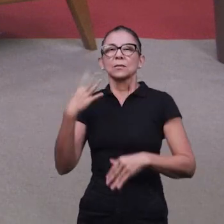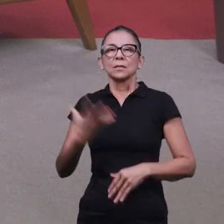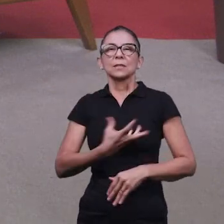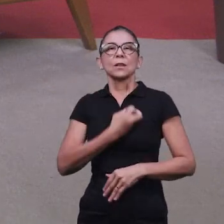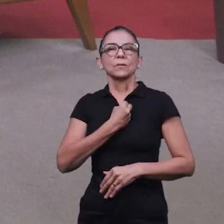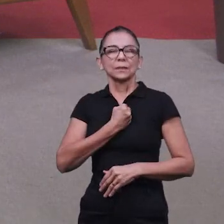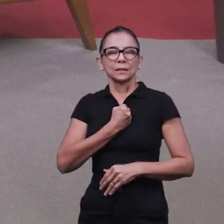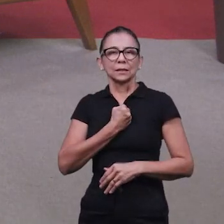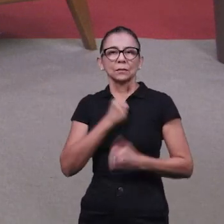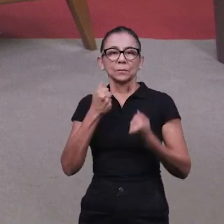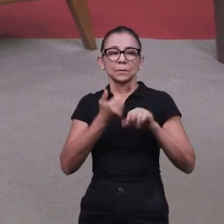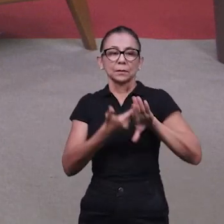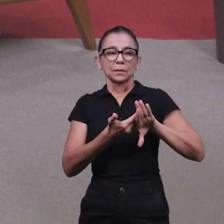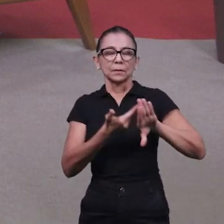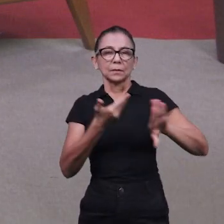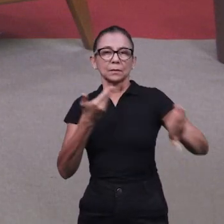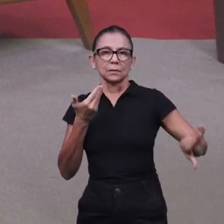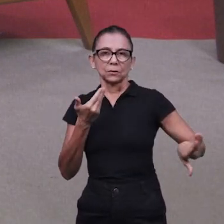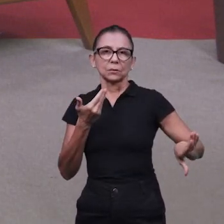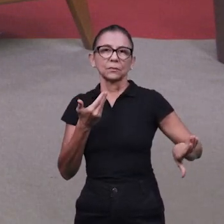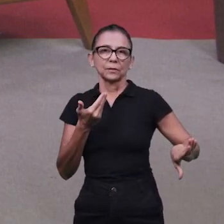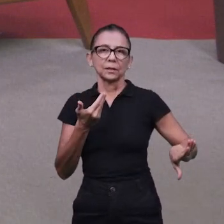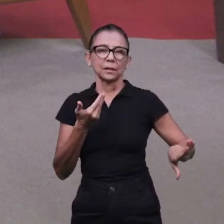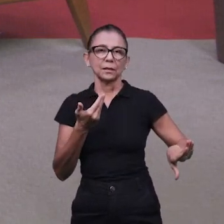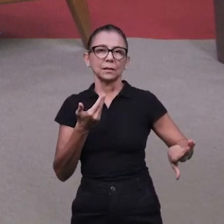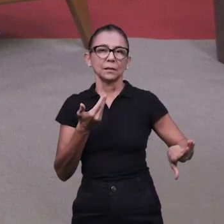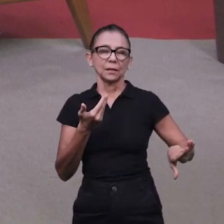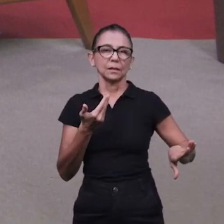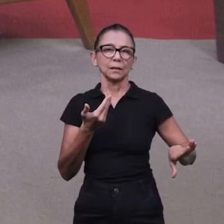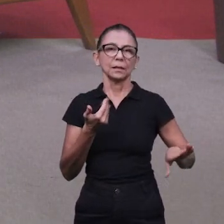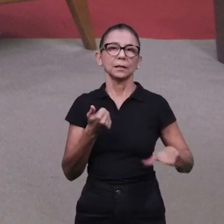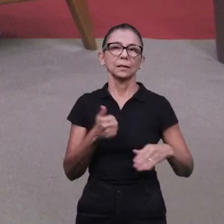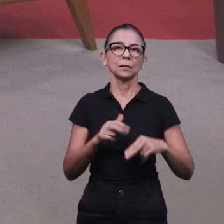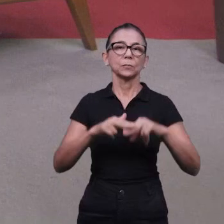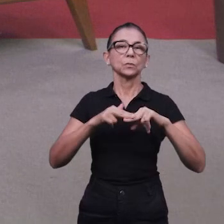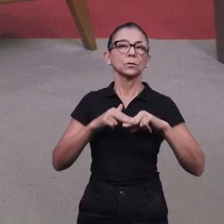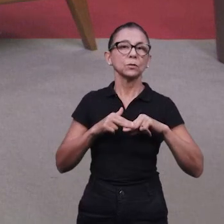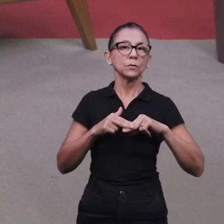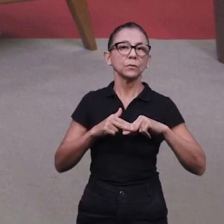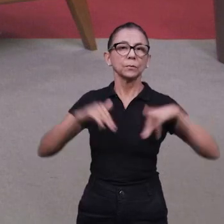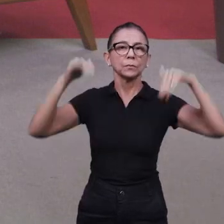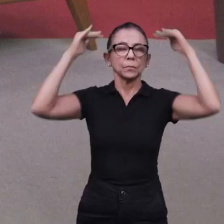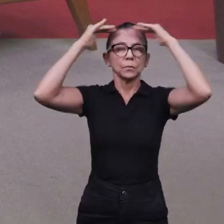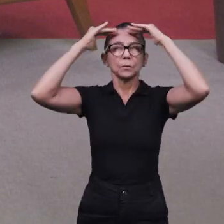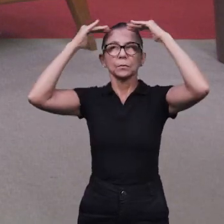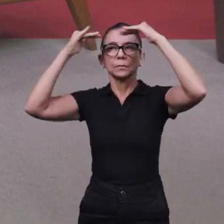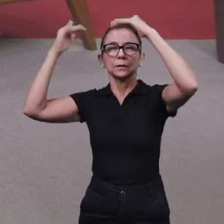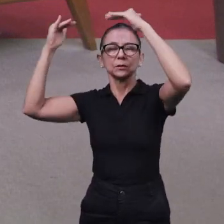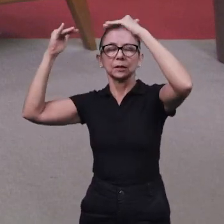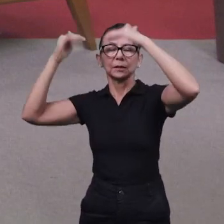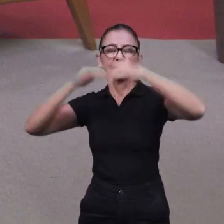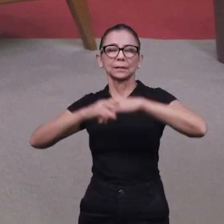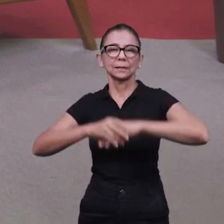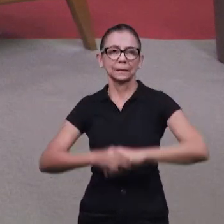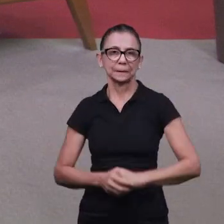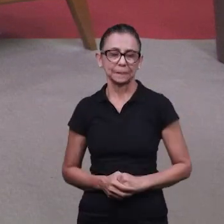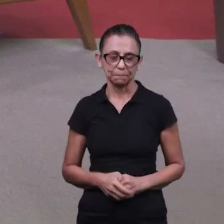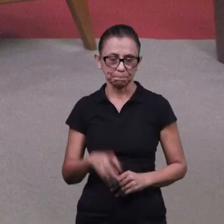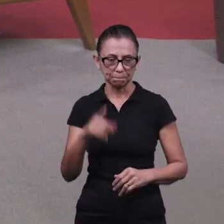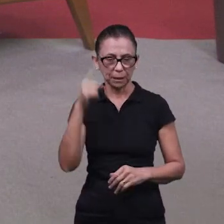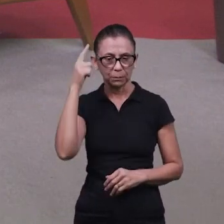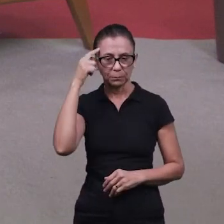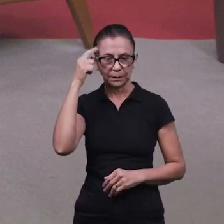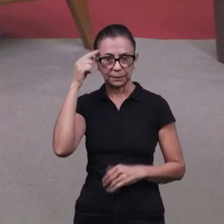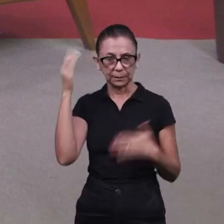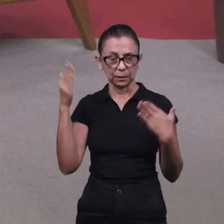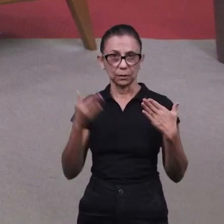Saint-Esprit pour l'obéissance, dit le texte, pour l'obéissance. Et vous savez qu'est-ce